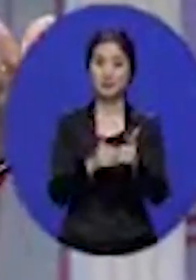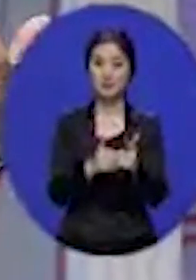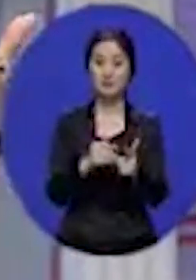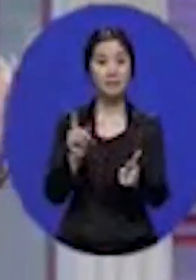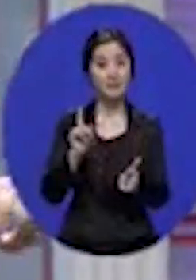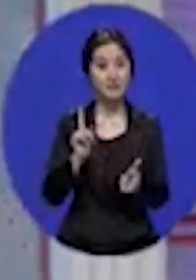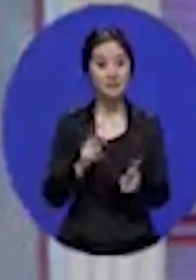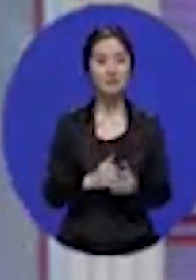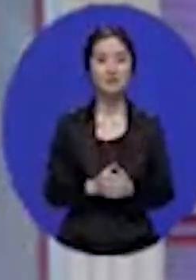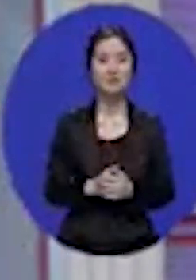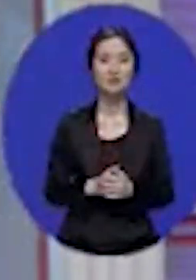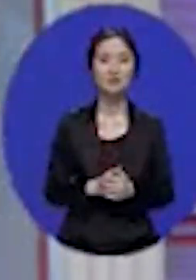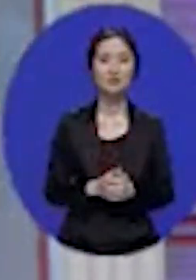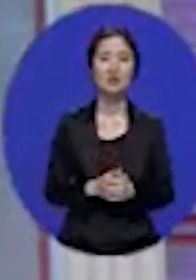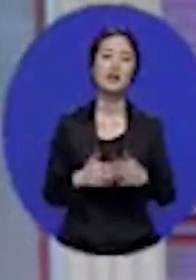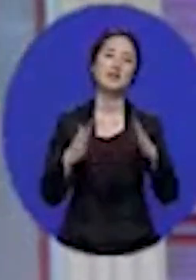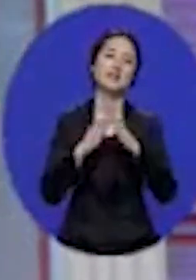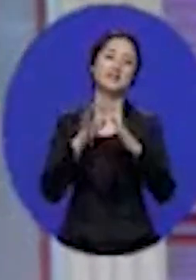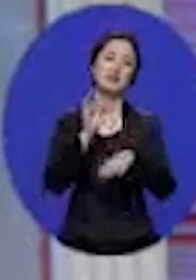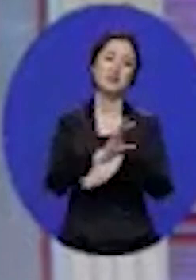그러다 보니까 또 집을 사야